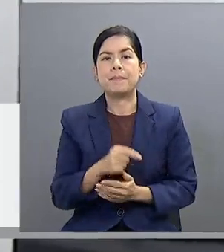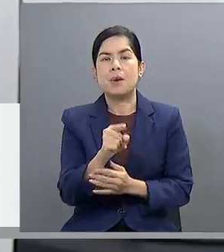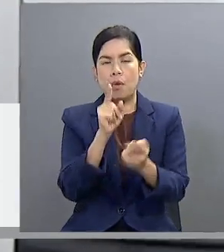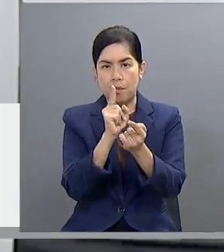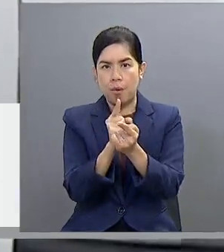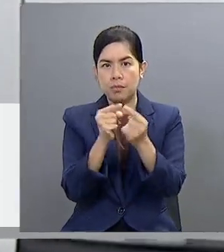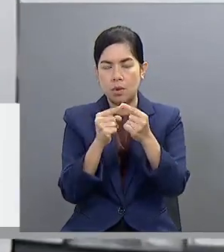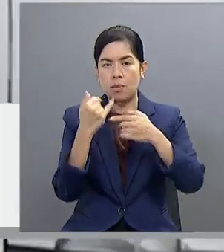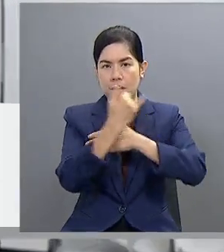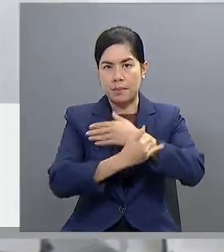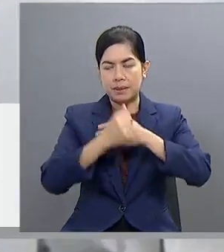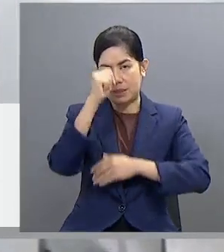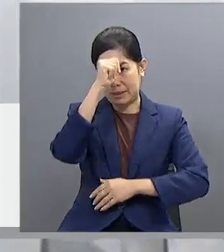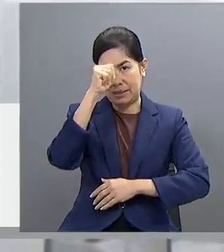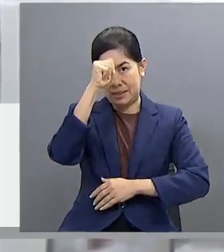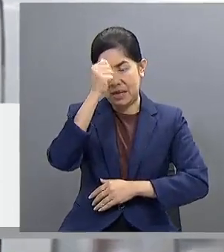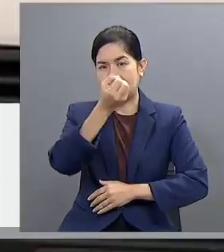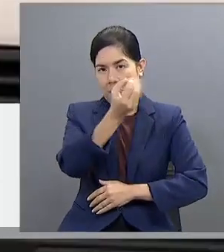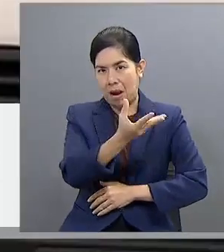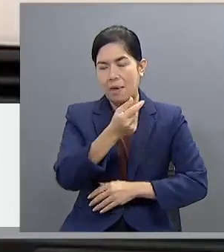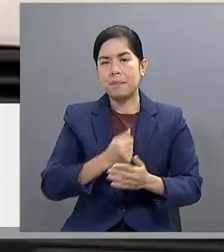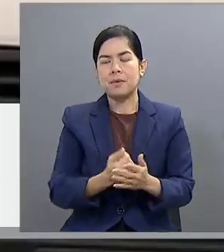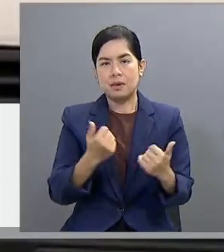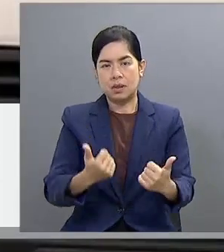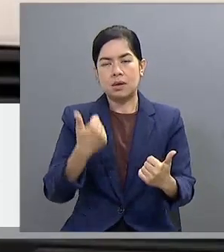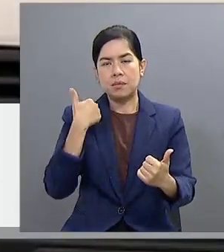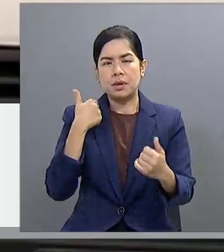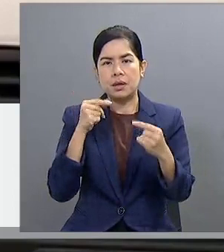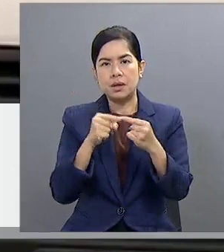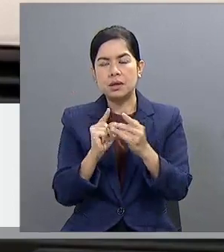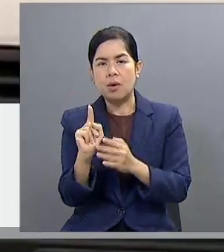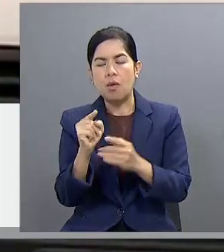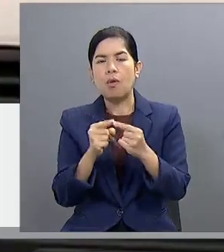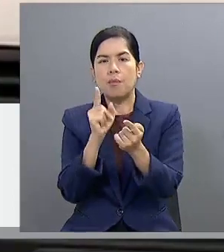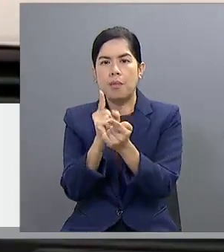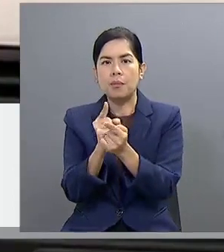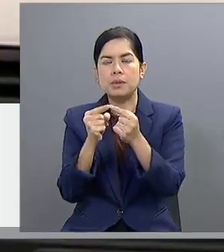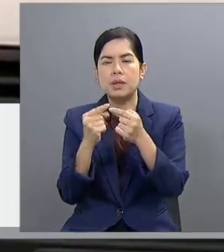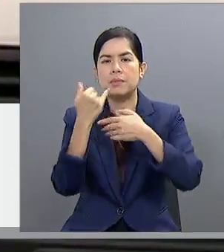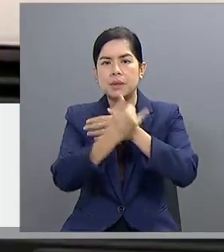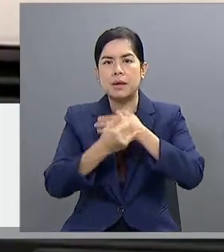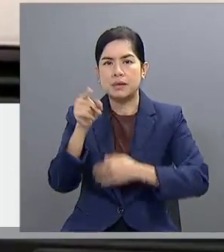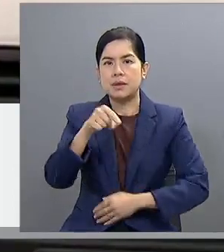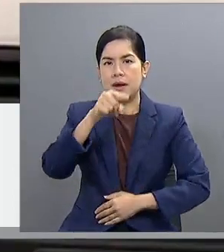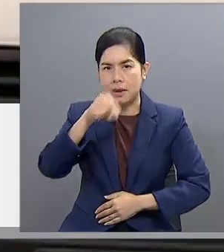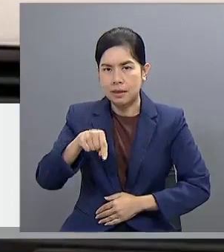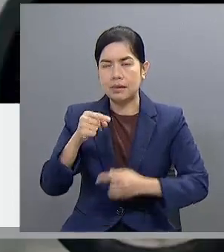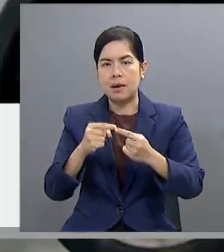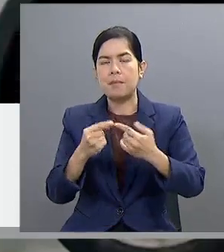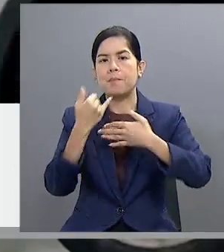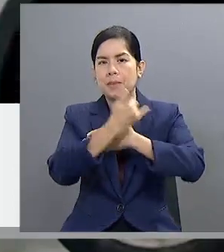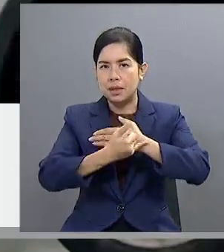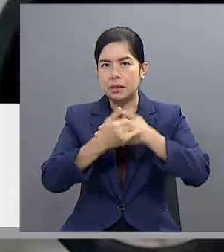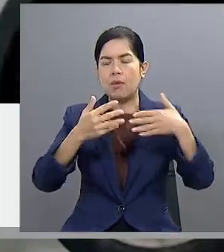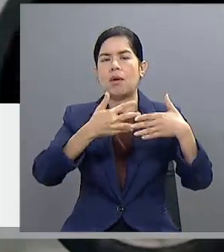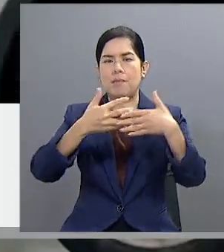ใหญ่นะคะแต่ก็เริ่มมีการรายงานเพิ่มมากขึ้นได้ในสหราชอาณาจักรและสหรัฐอเมริกา 2ปัจจัยหลักๆ